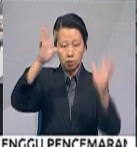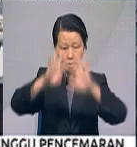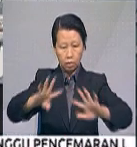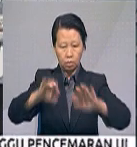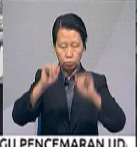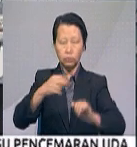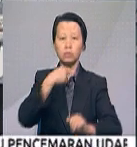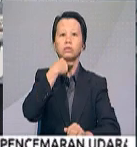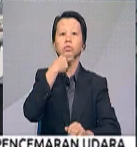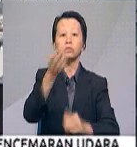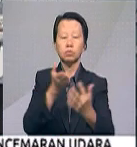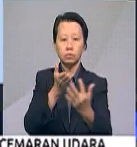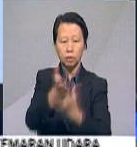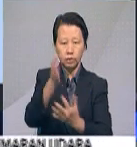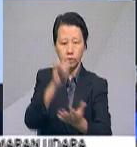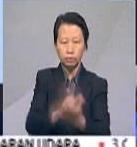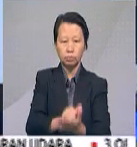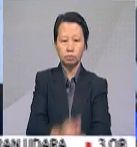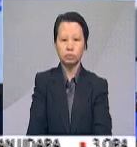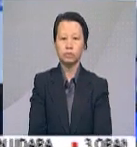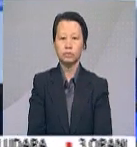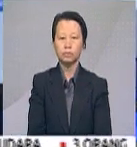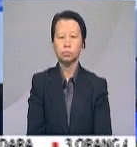disuarakan melaluinya.